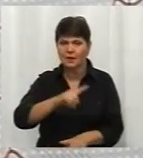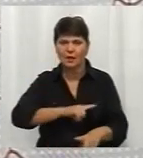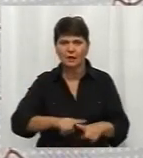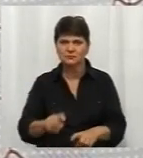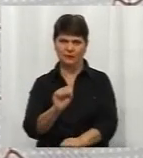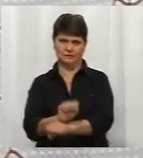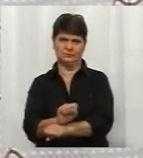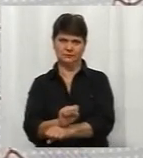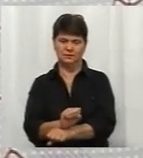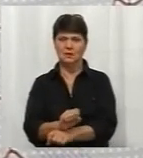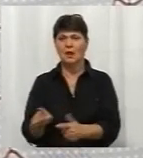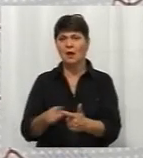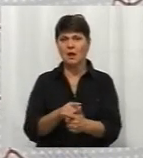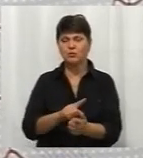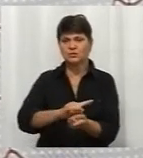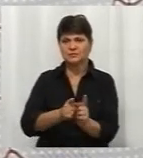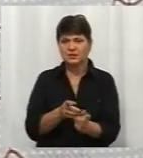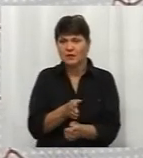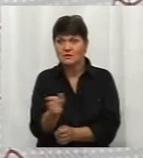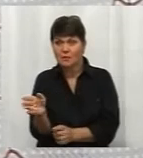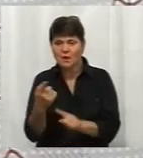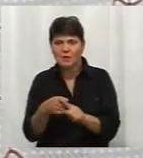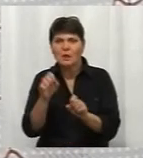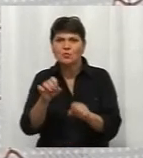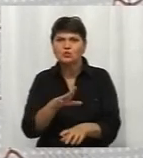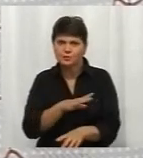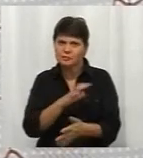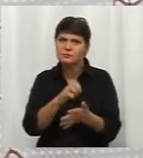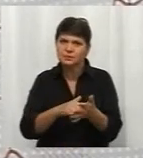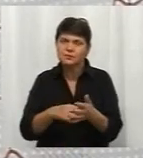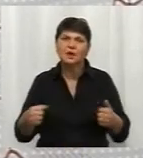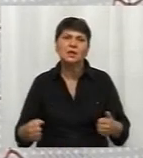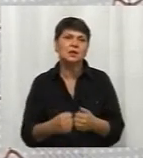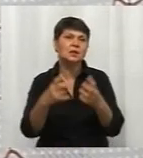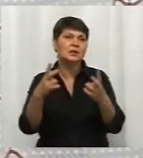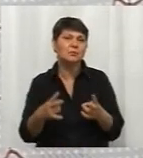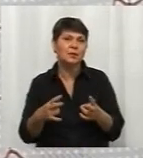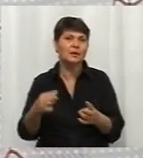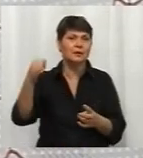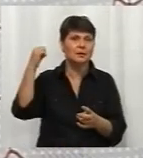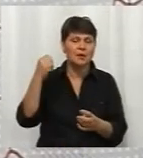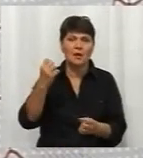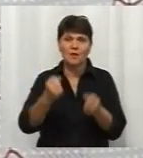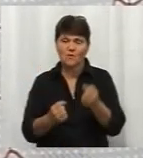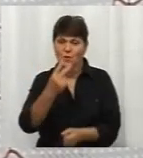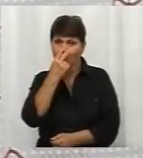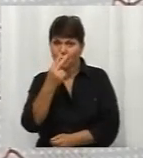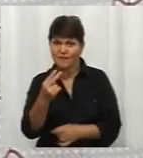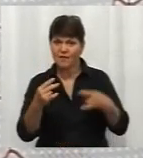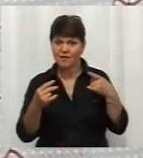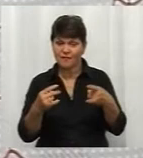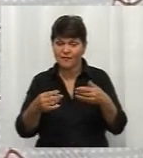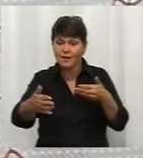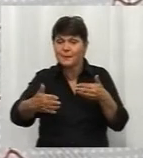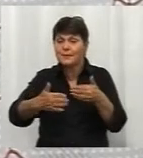зупинитися або змінити напрямок руху. Це може бути також призвести до дорожньо-транспортної пригоди. Водій, побачивши автомобіль, що